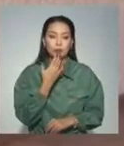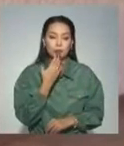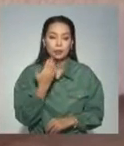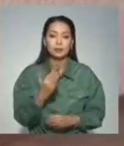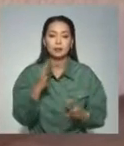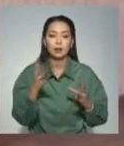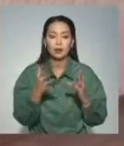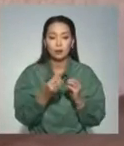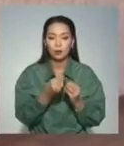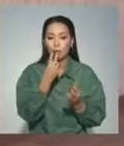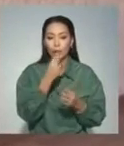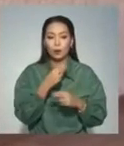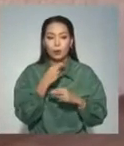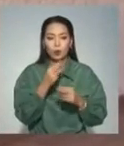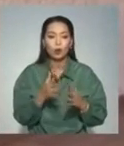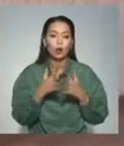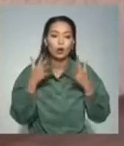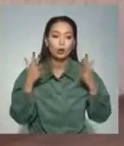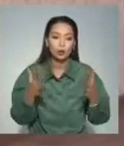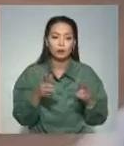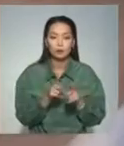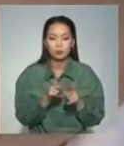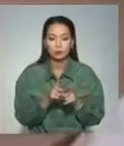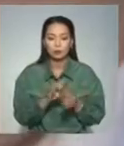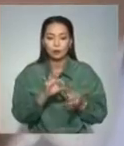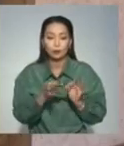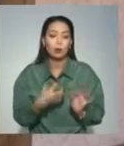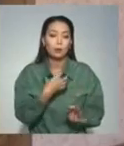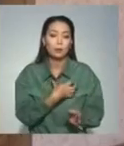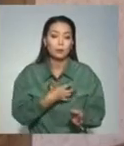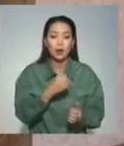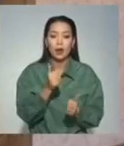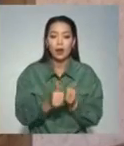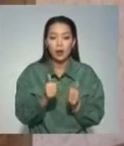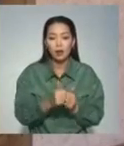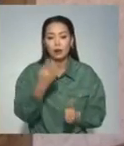деңгейде қарастырылатын өте үлкен күрделі мәселе. Әр ата-ана